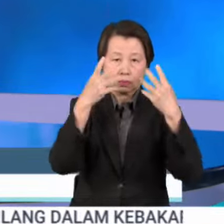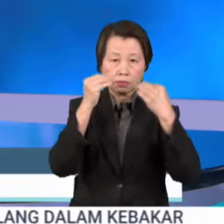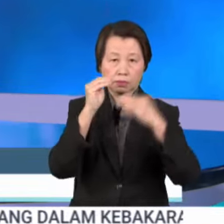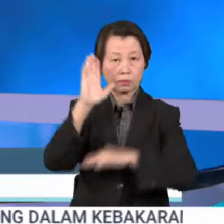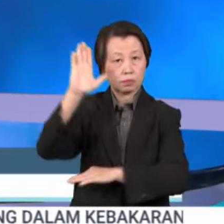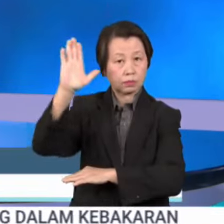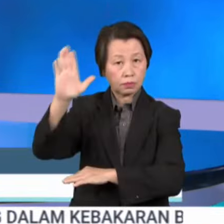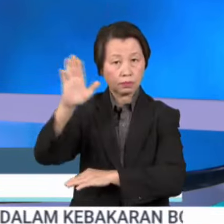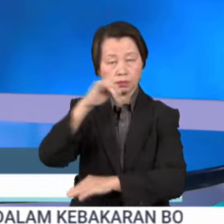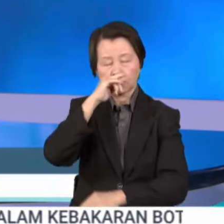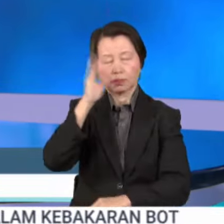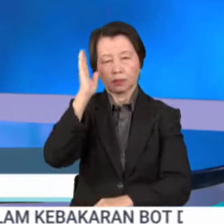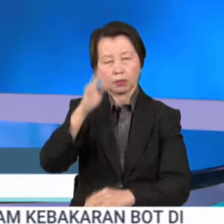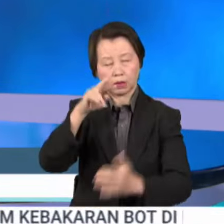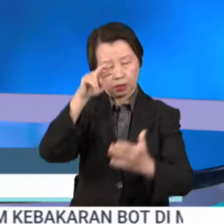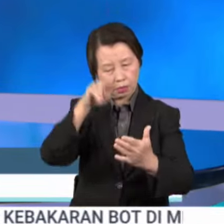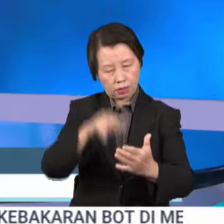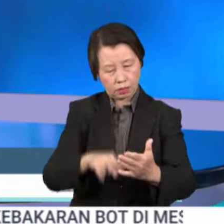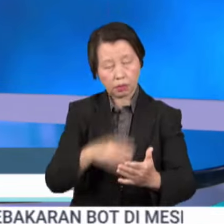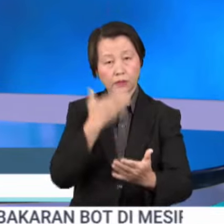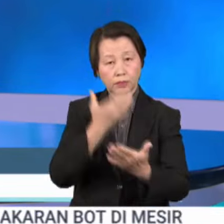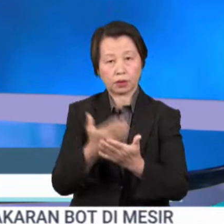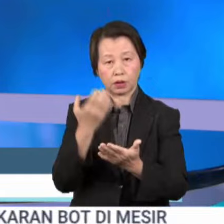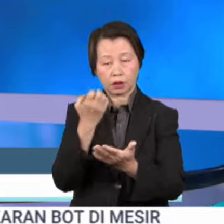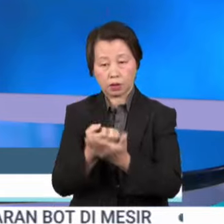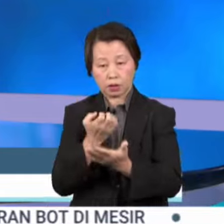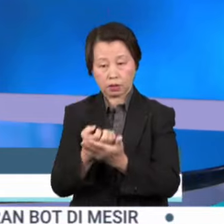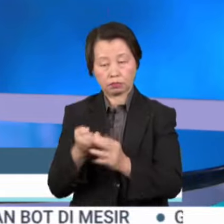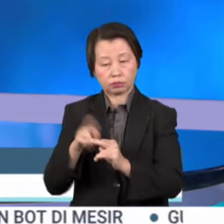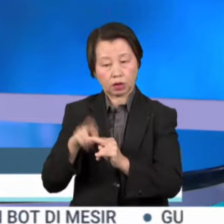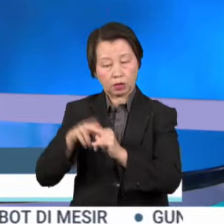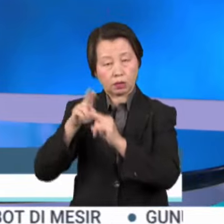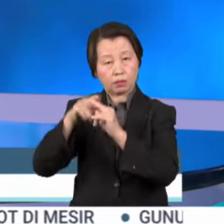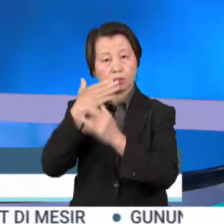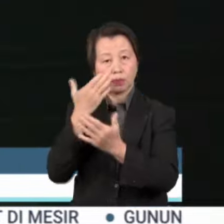jaminan ia akan diteliti sebab ekonomi negara bertambah baik.